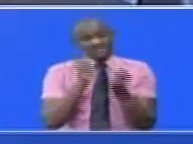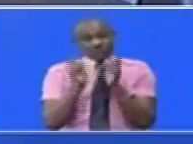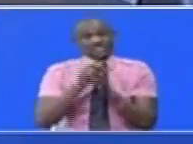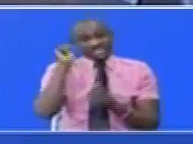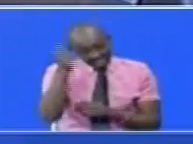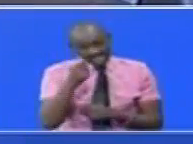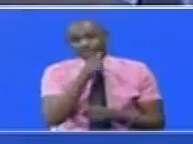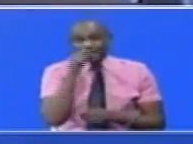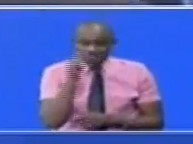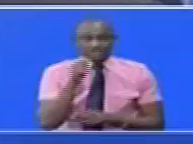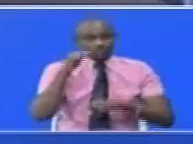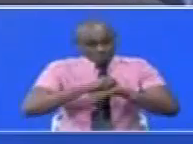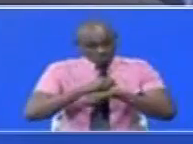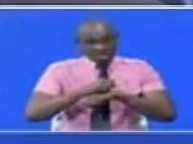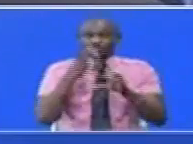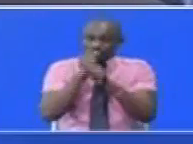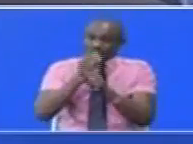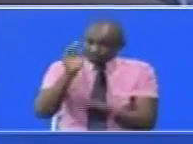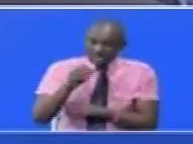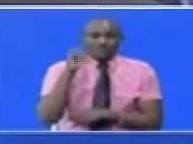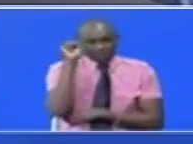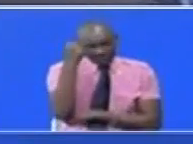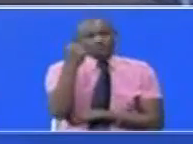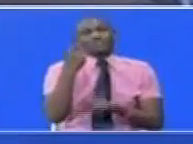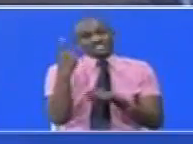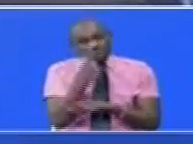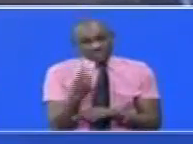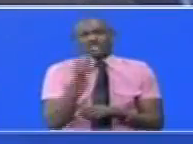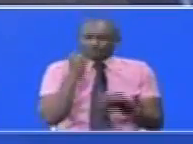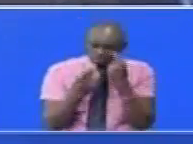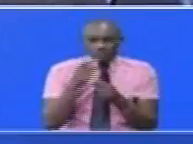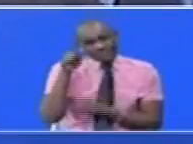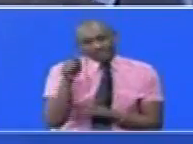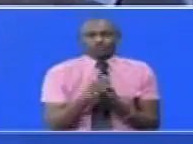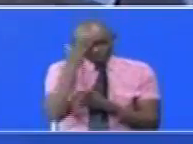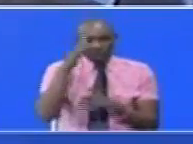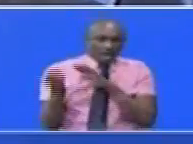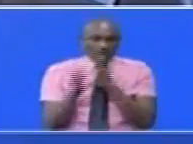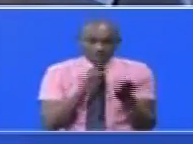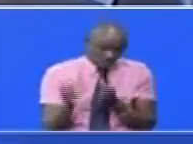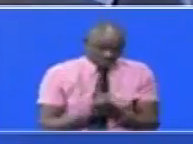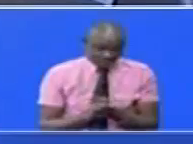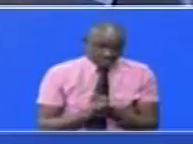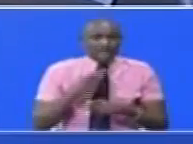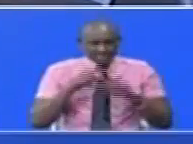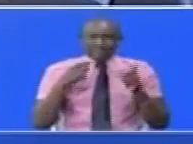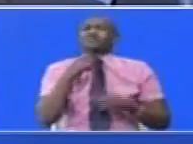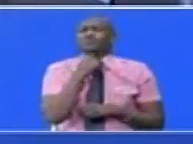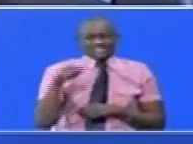Association on 5th of January to discuss their concerns and the issues they have on this. But I would like us to have